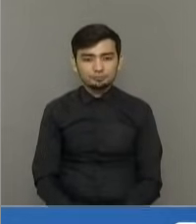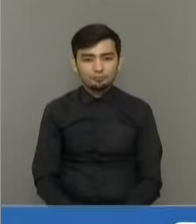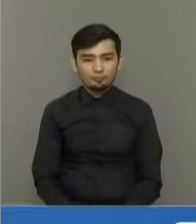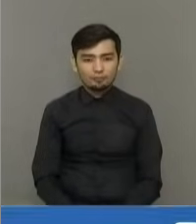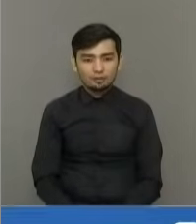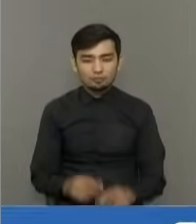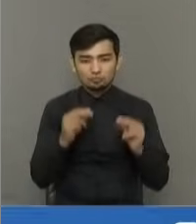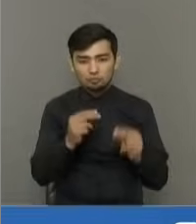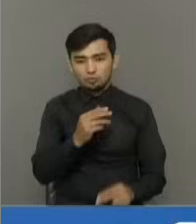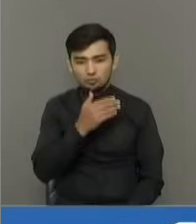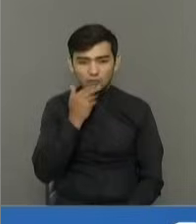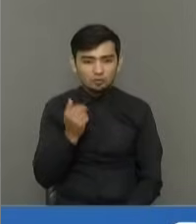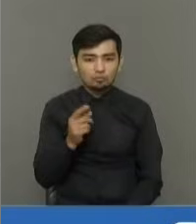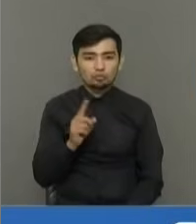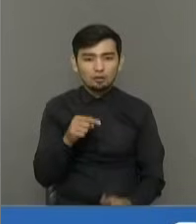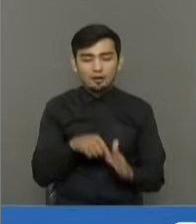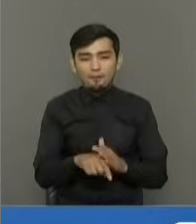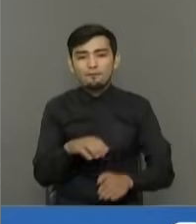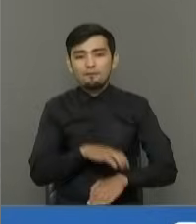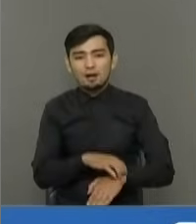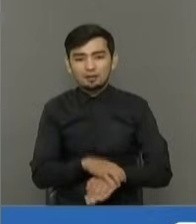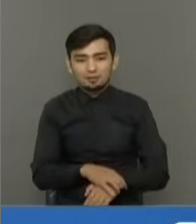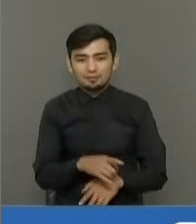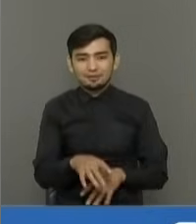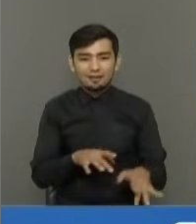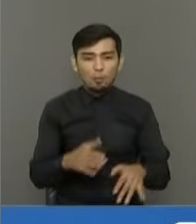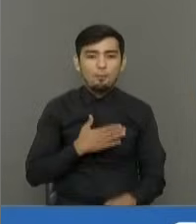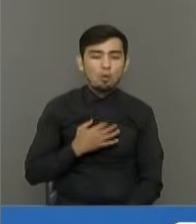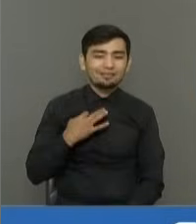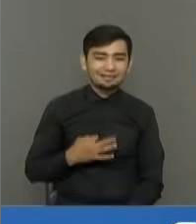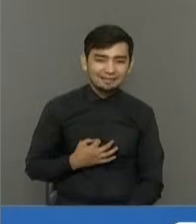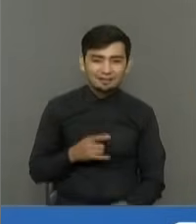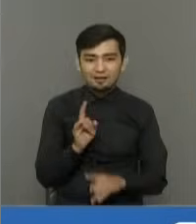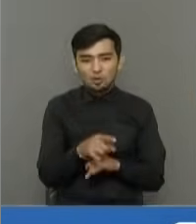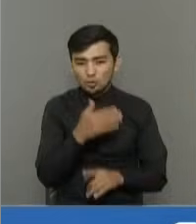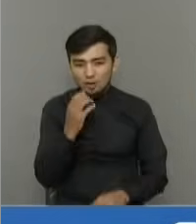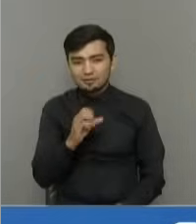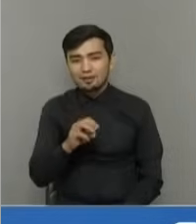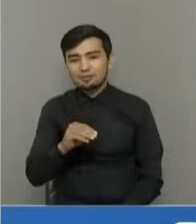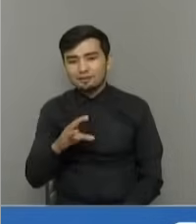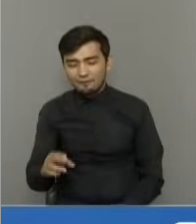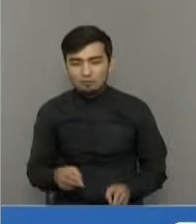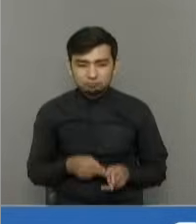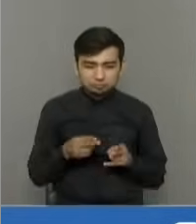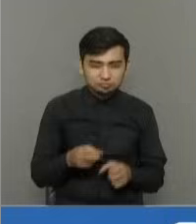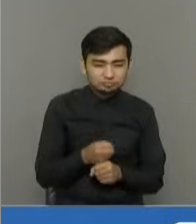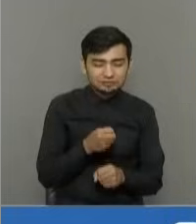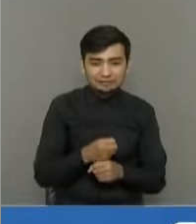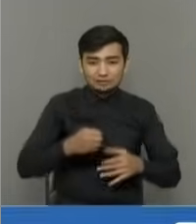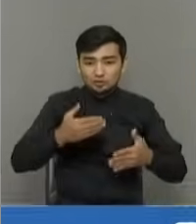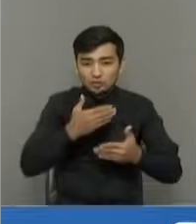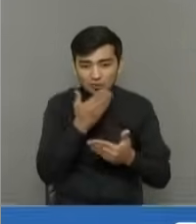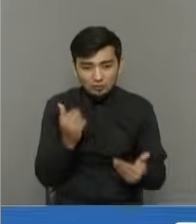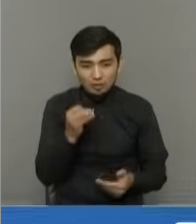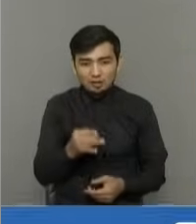несправедливость состоит в том что по факту В действиях моего сына нет ни состава ни события преступления